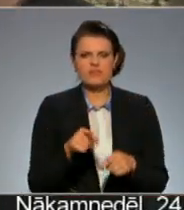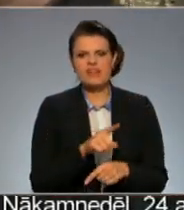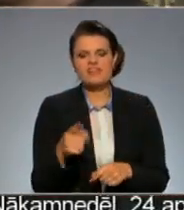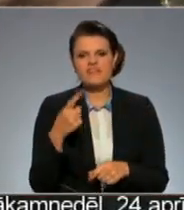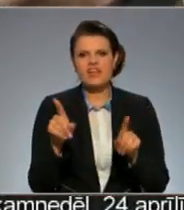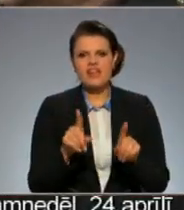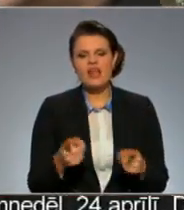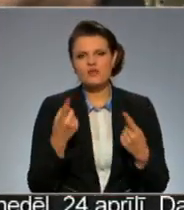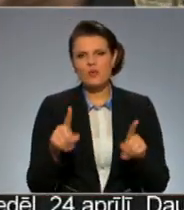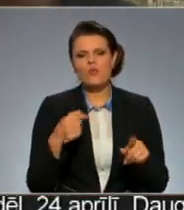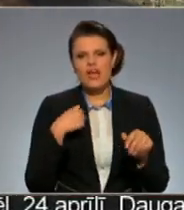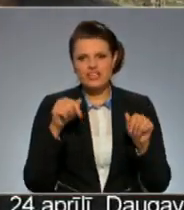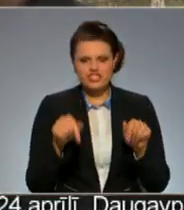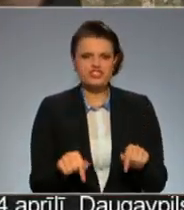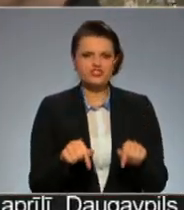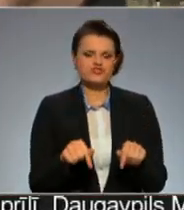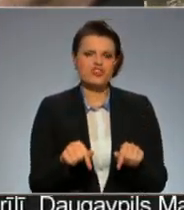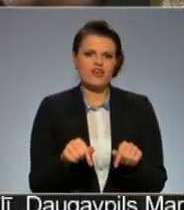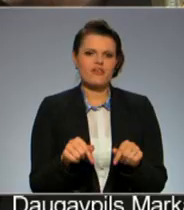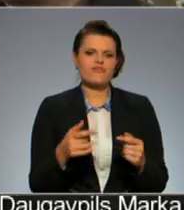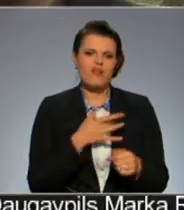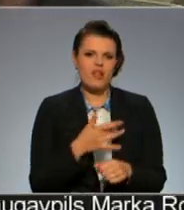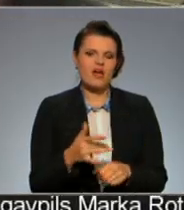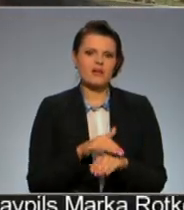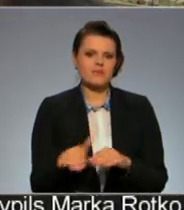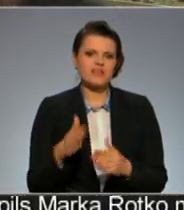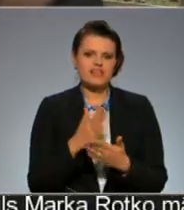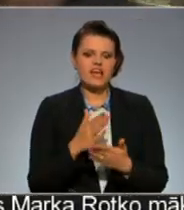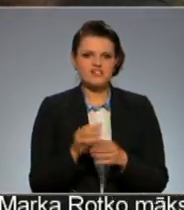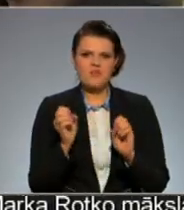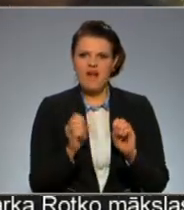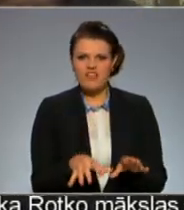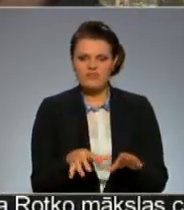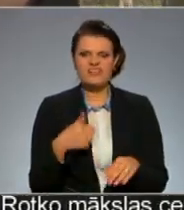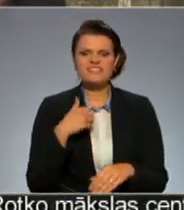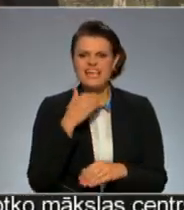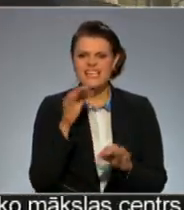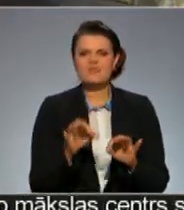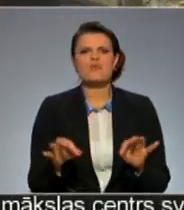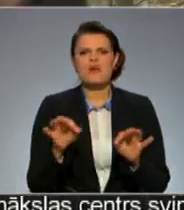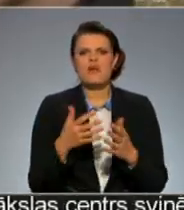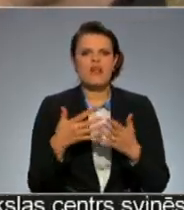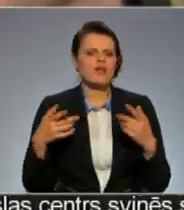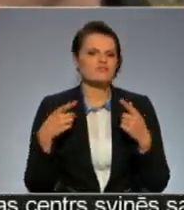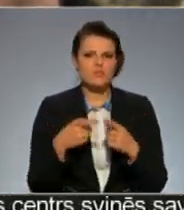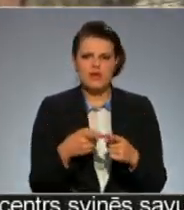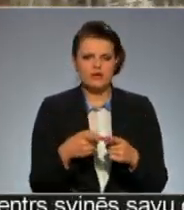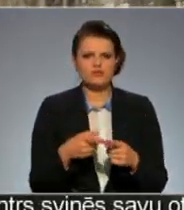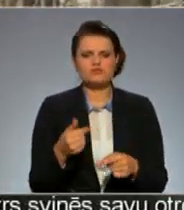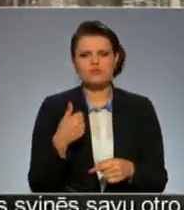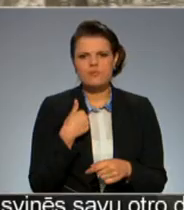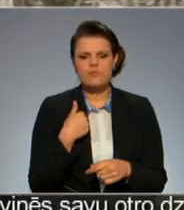viena lieta ko es te ko es te laikam pilnībā esmu atmetis es negribu nekādas ambīcijas